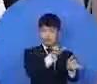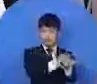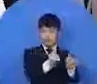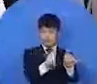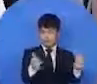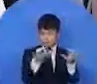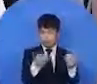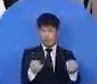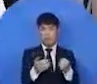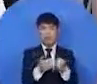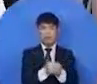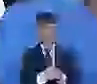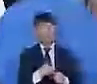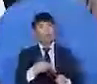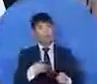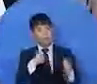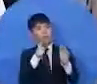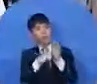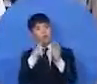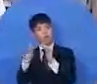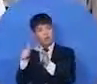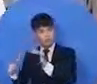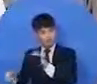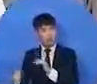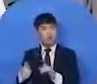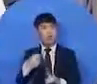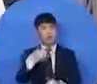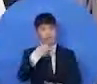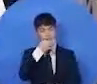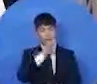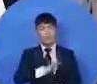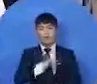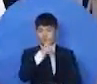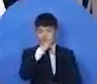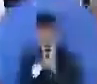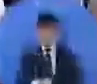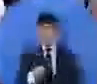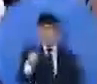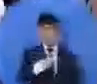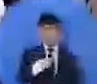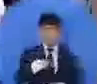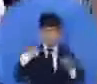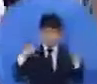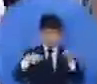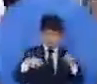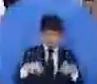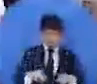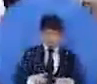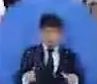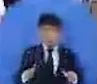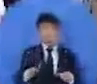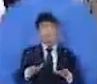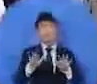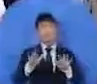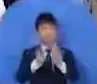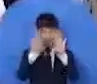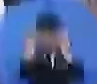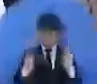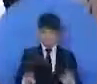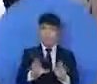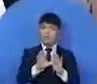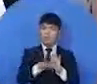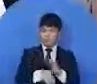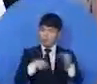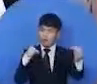으 인사담당 간다고 않고 그래서 둘러볼 게 많았고요 실제로 인사담당 관을 만날 수 있다 보니까 면접을 가지